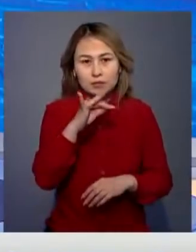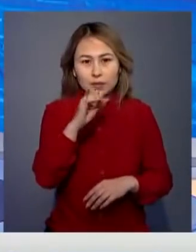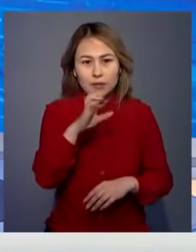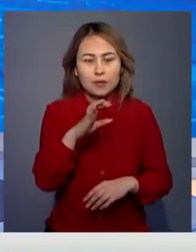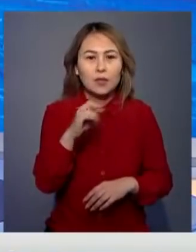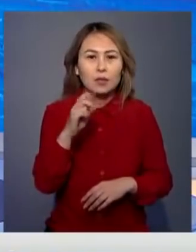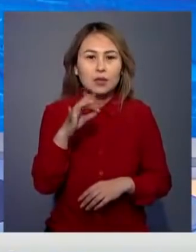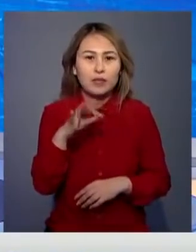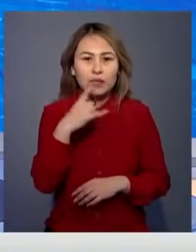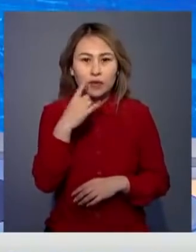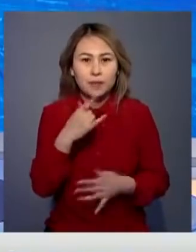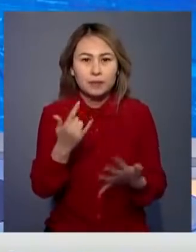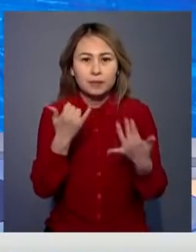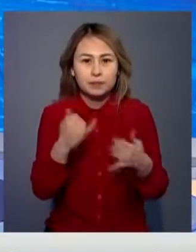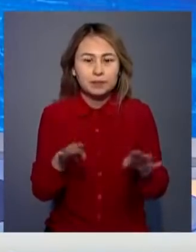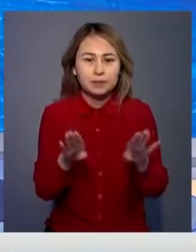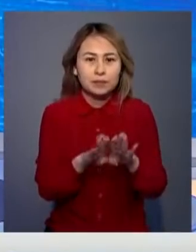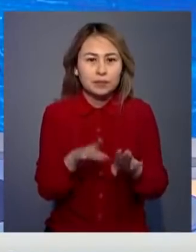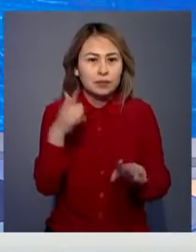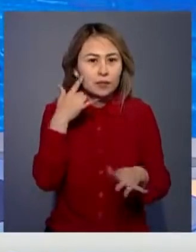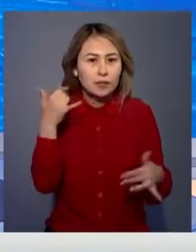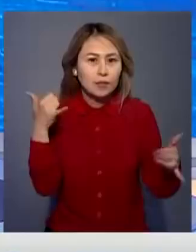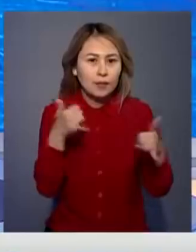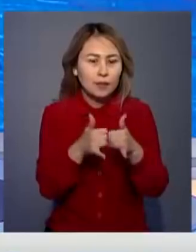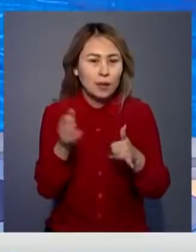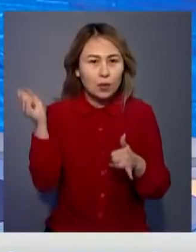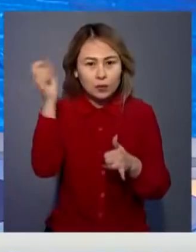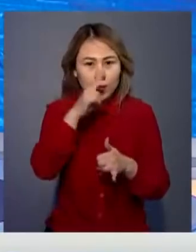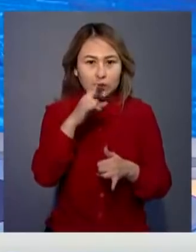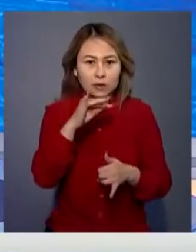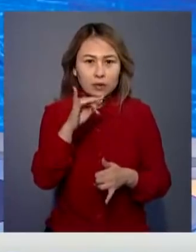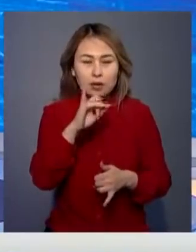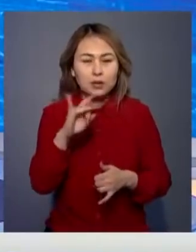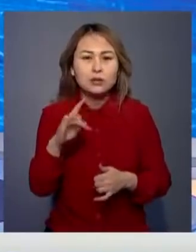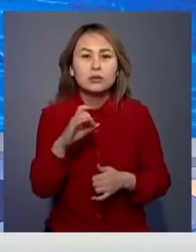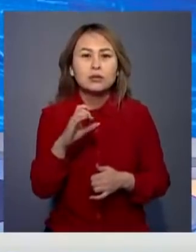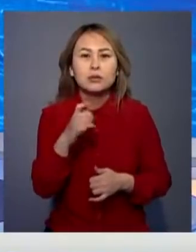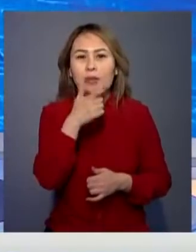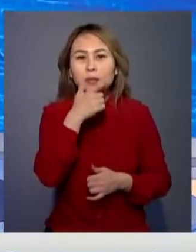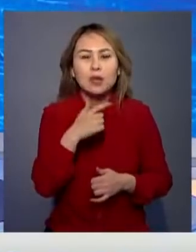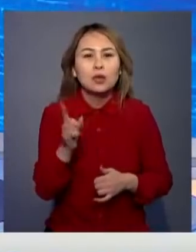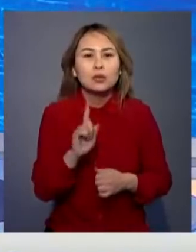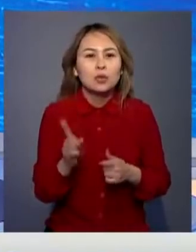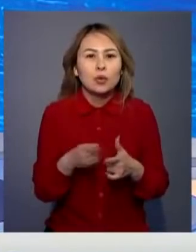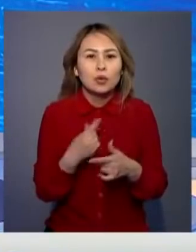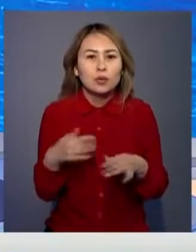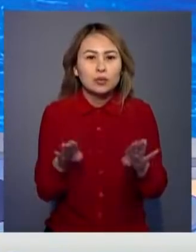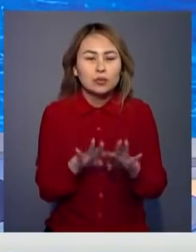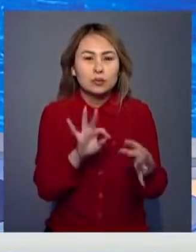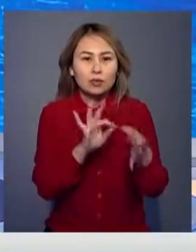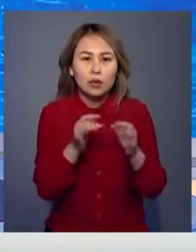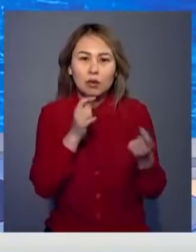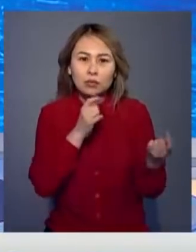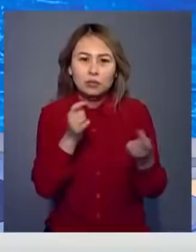Диас Ахметшәріп осылай деді. Қазір ол бізбен телефон арқылы тікелей байланысқа шықты. Диас мырза, сонымен сақтық шаралары жайлы